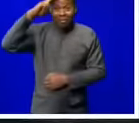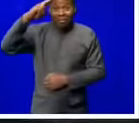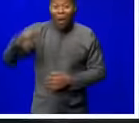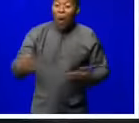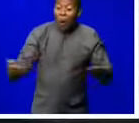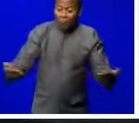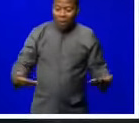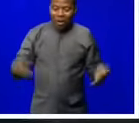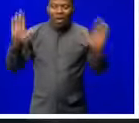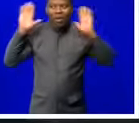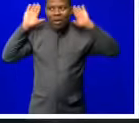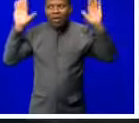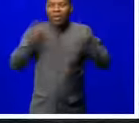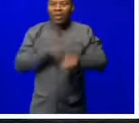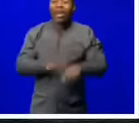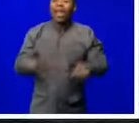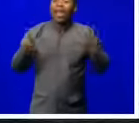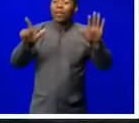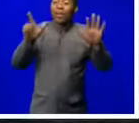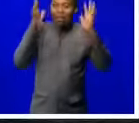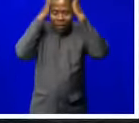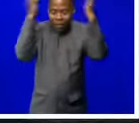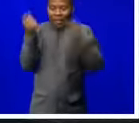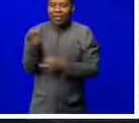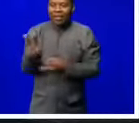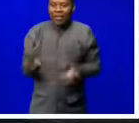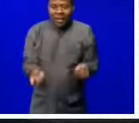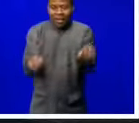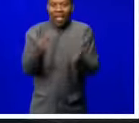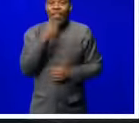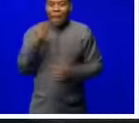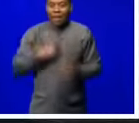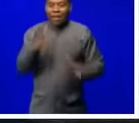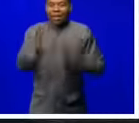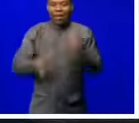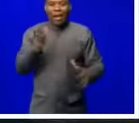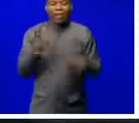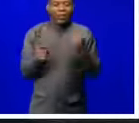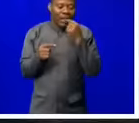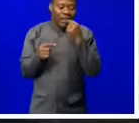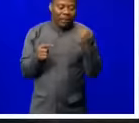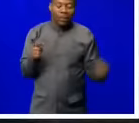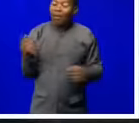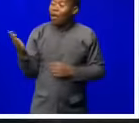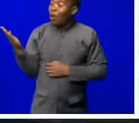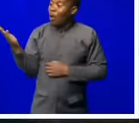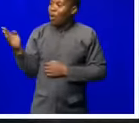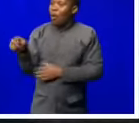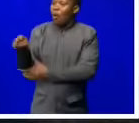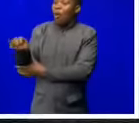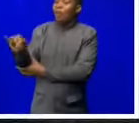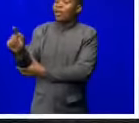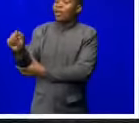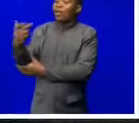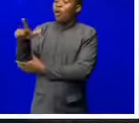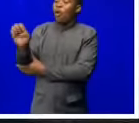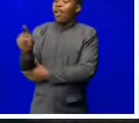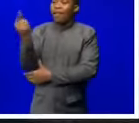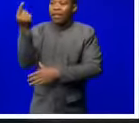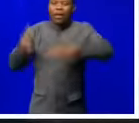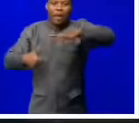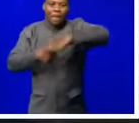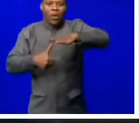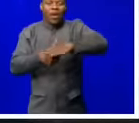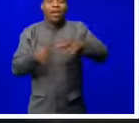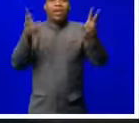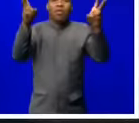Lishonile mazala mahlelo nomsakade etithombe Eswatini TV emgala Tindzaba tensimbi esikhombisa namilibito nginothile sithole ngihambisana nzama okanzimanzi